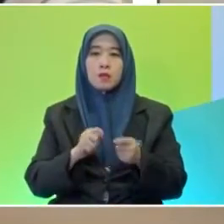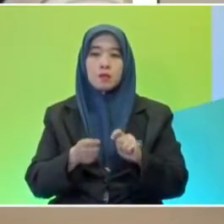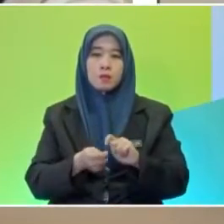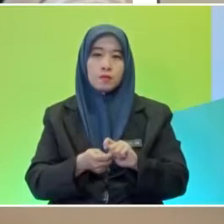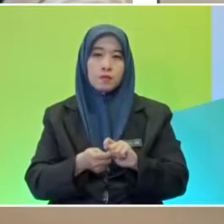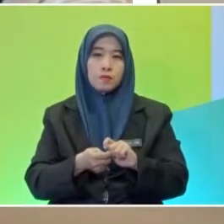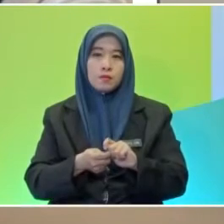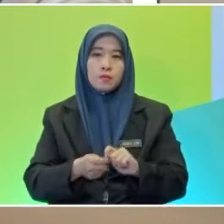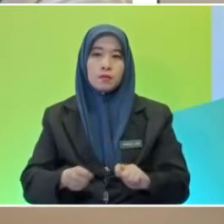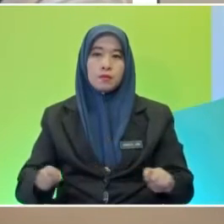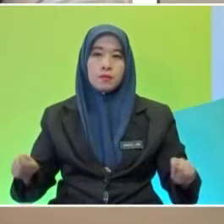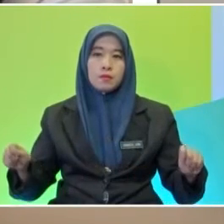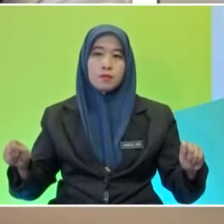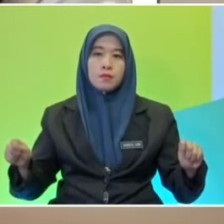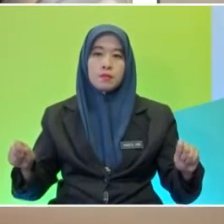tauladan